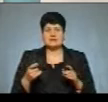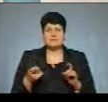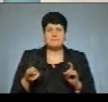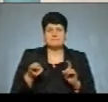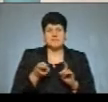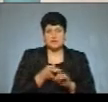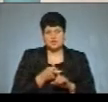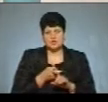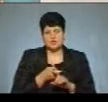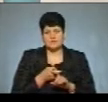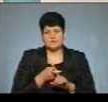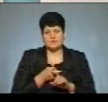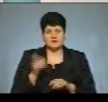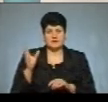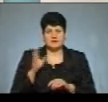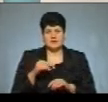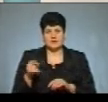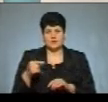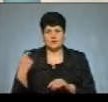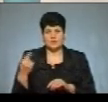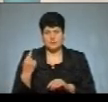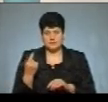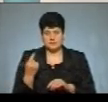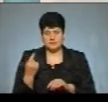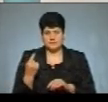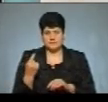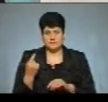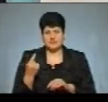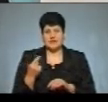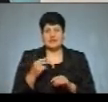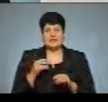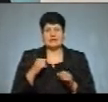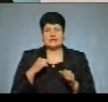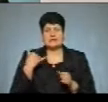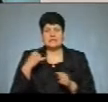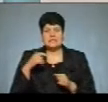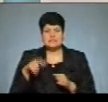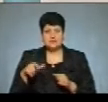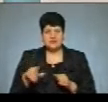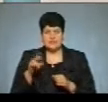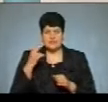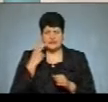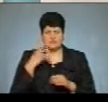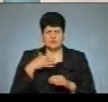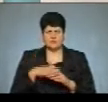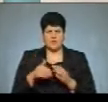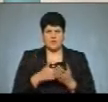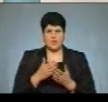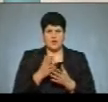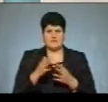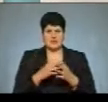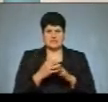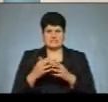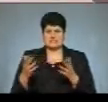підключенням усієї Тернопільської області, звичайно, що диспетчера Тернополя не завжди орієнтуються в географії